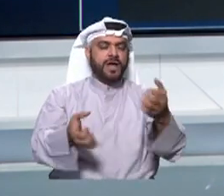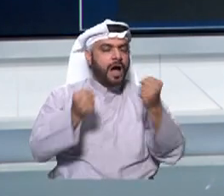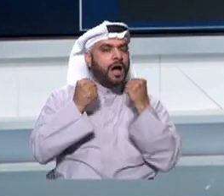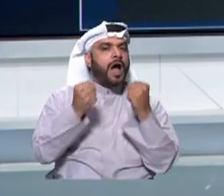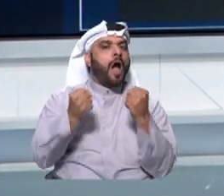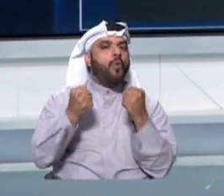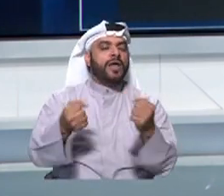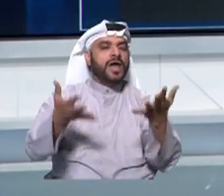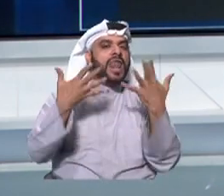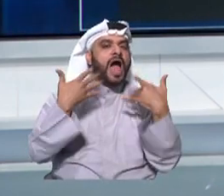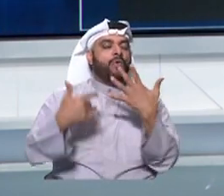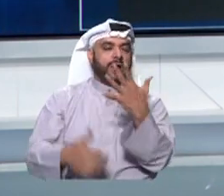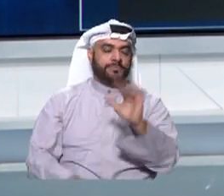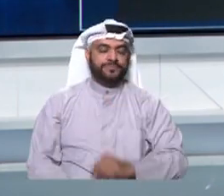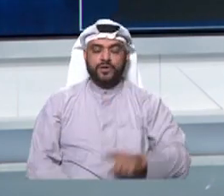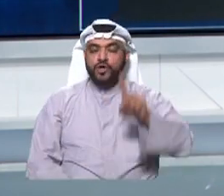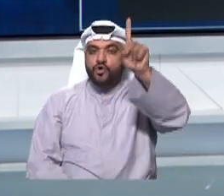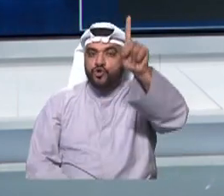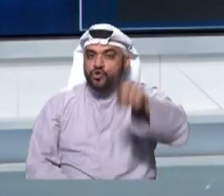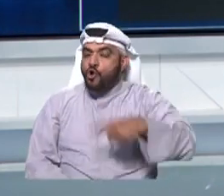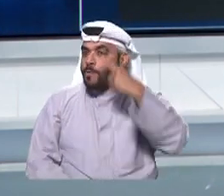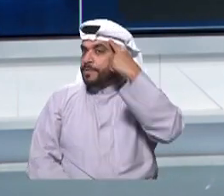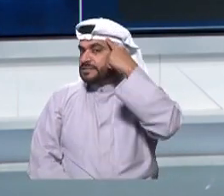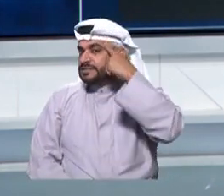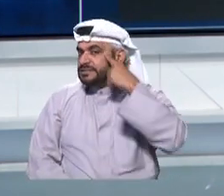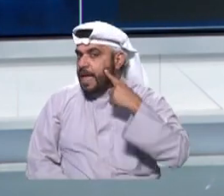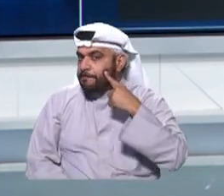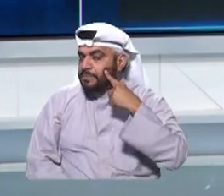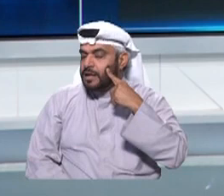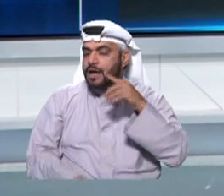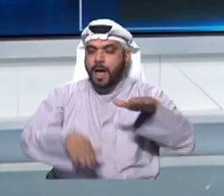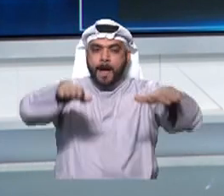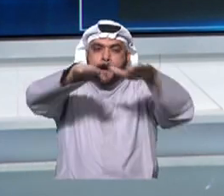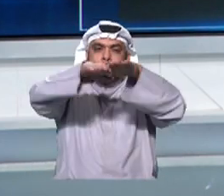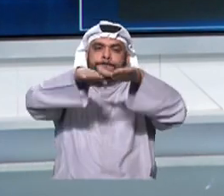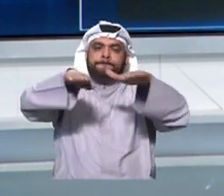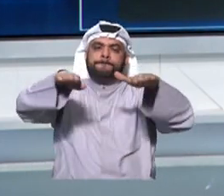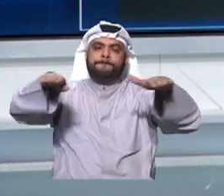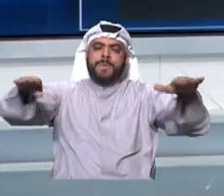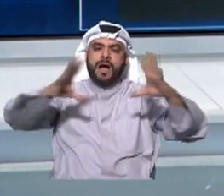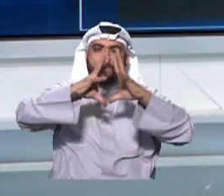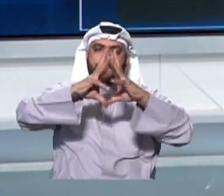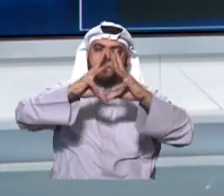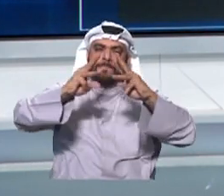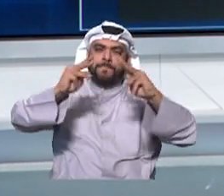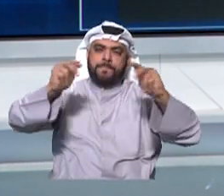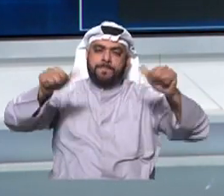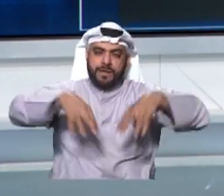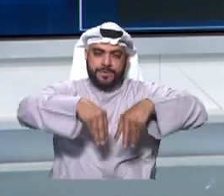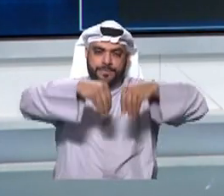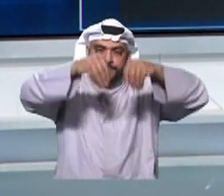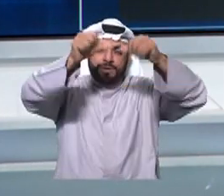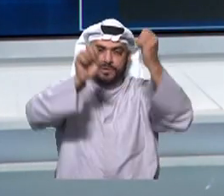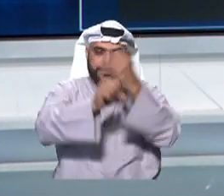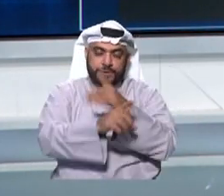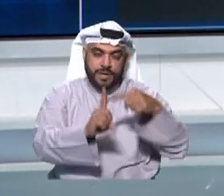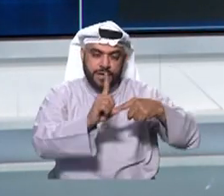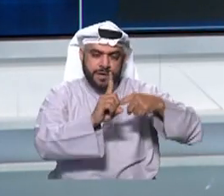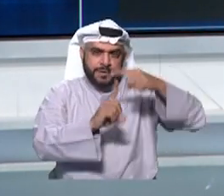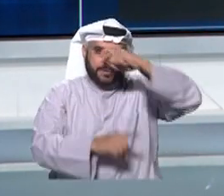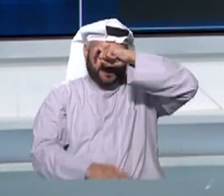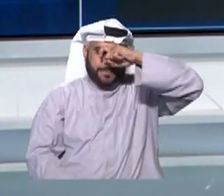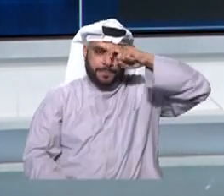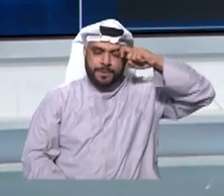ولكن يوم السبت إن شاء الله الهواء راح يكون شمالي غربي، تستقر الأجواء قليلا، والعظمى 25 الصغرى 12 درجة